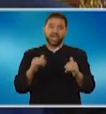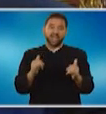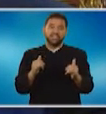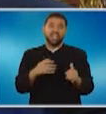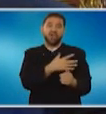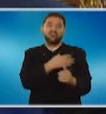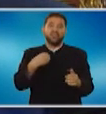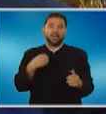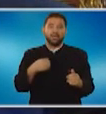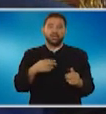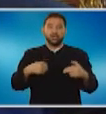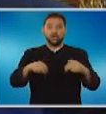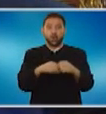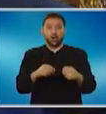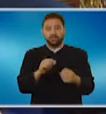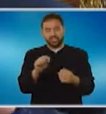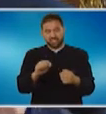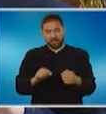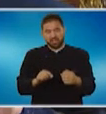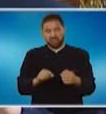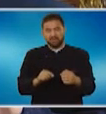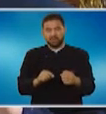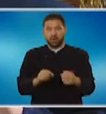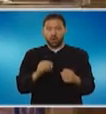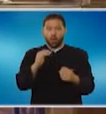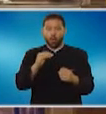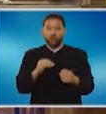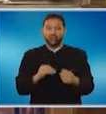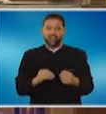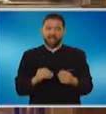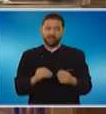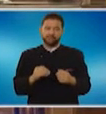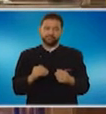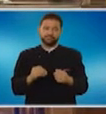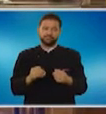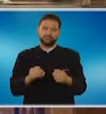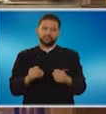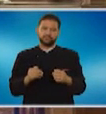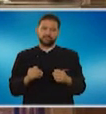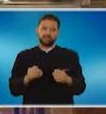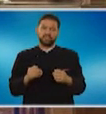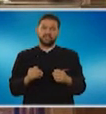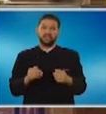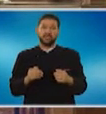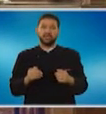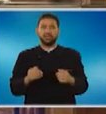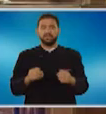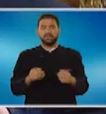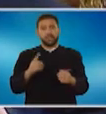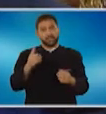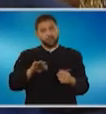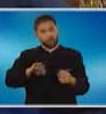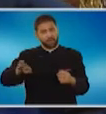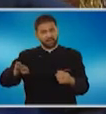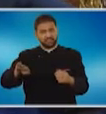stabilim noi înșine prioritățile în descoperirea sensului și mesajului și caracterului formator al cărții, pe de-o parte,